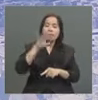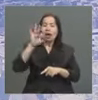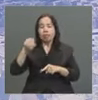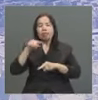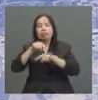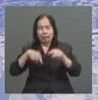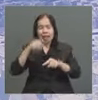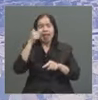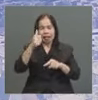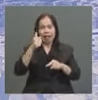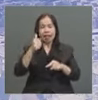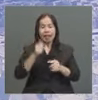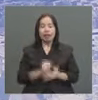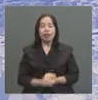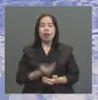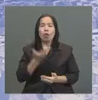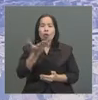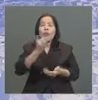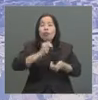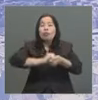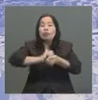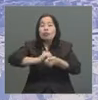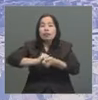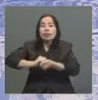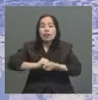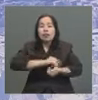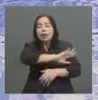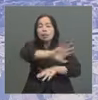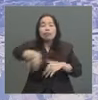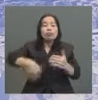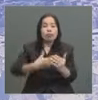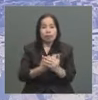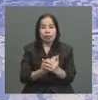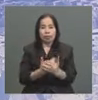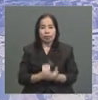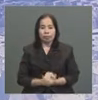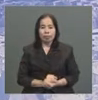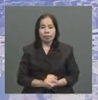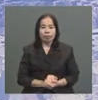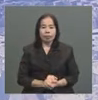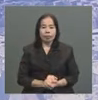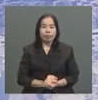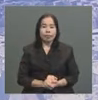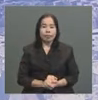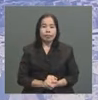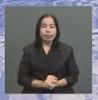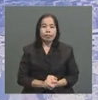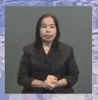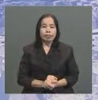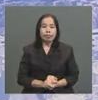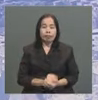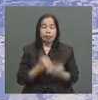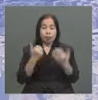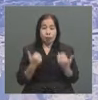ราฟก็ยังขึ้นอยู่ก็ขอความร่วมมือด้วยทุกท่านนะครับครับผมร